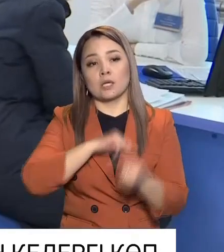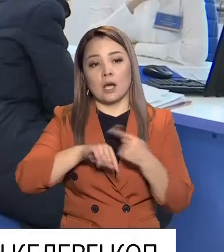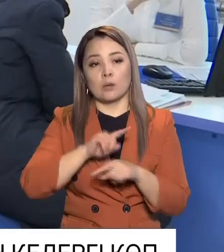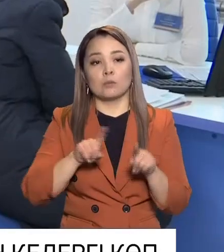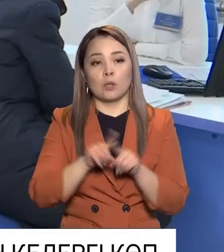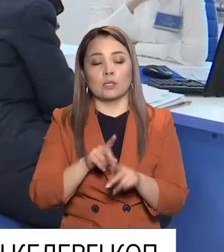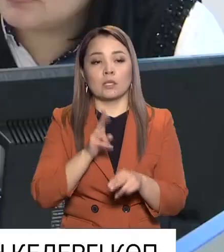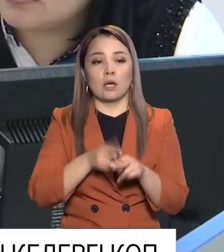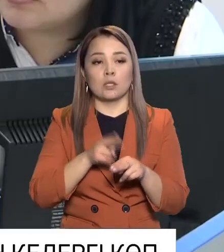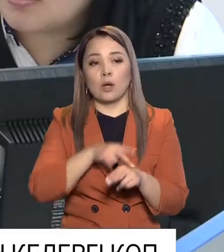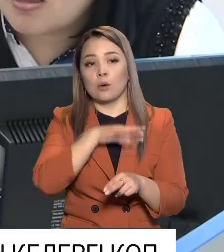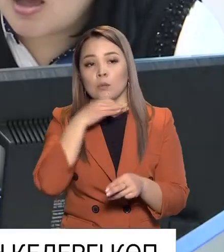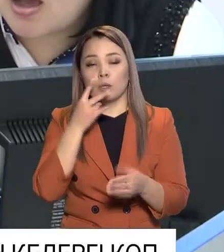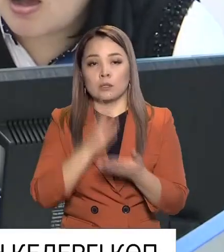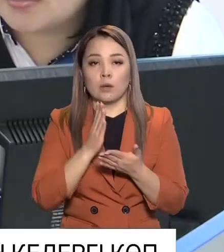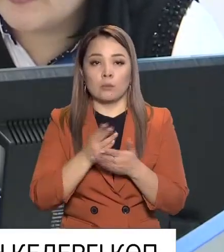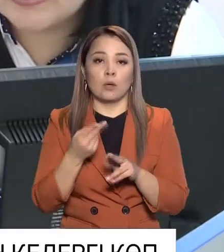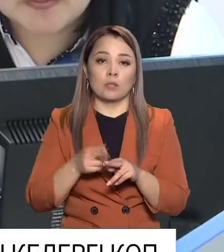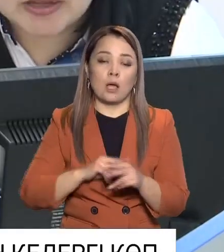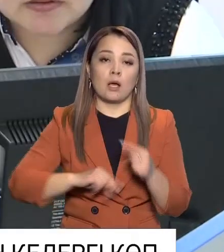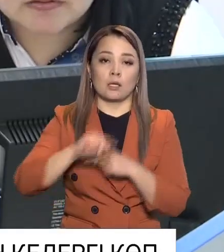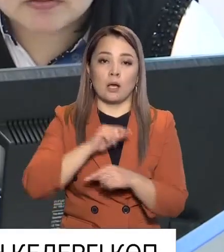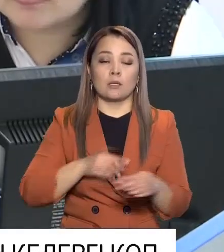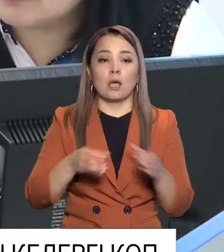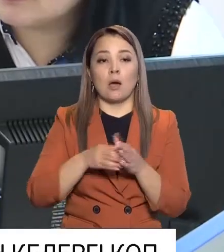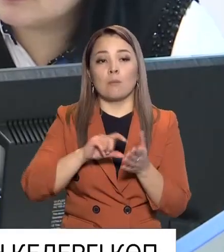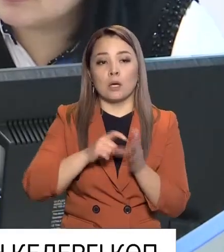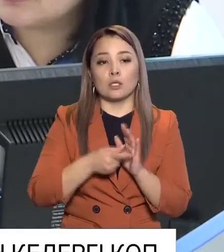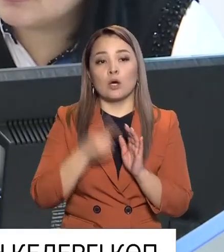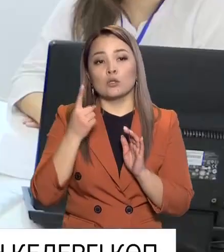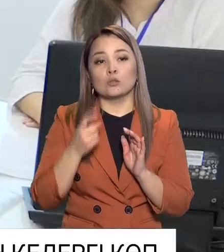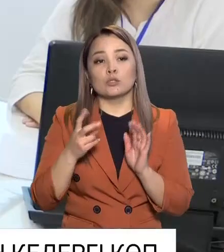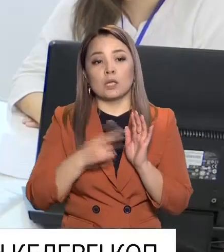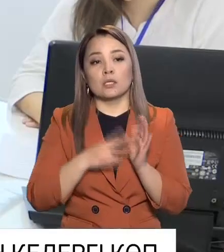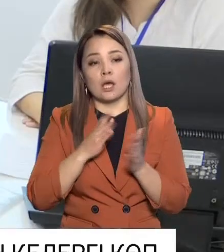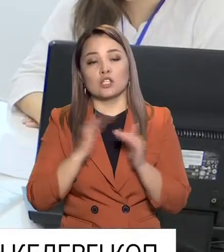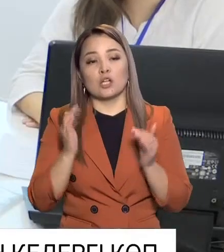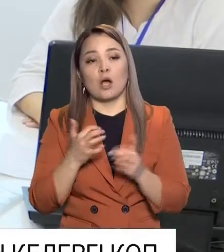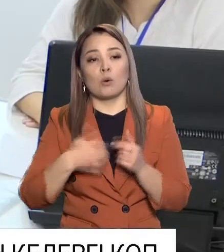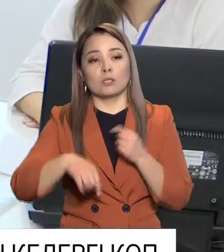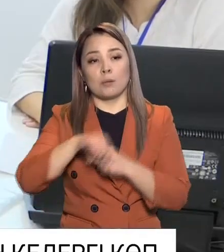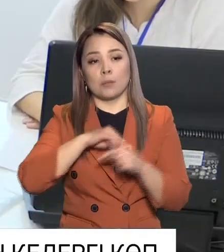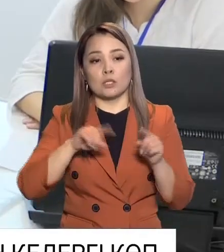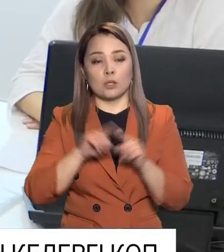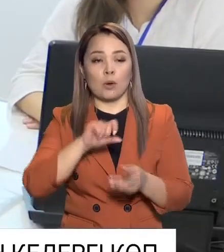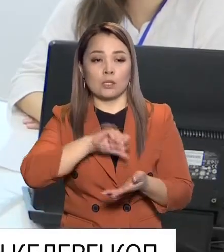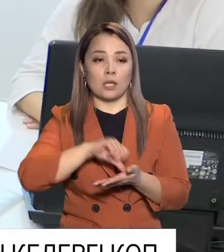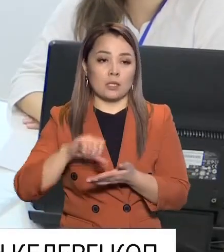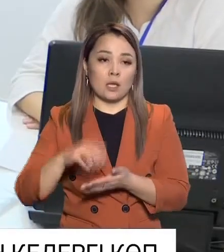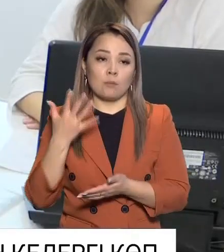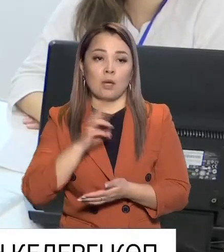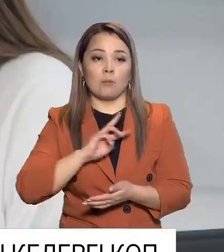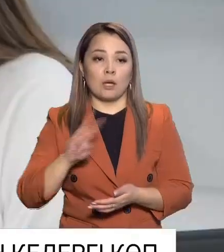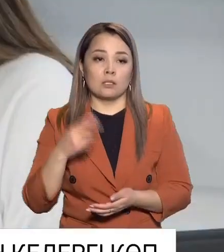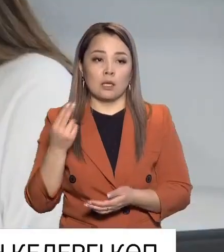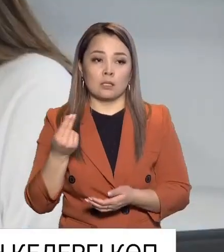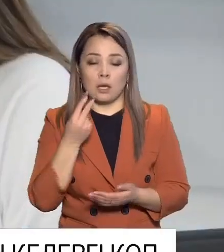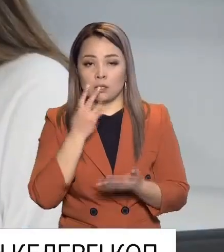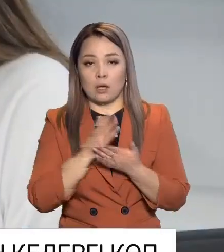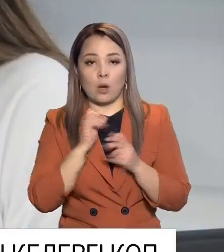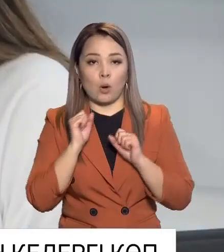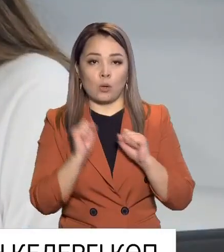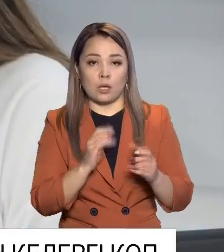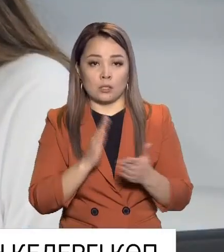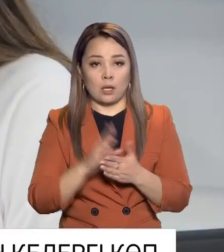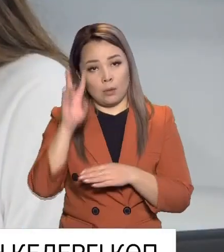келтірілген кедергі тым көп. Былтырдың өзінде кәсіпкерлер палатасы 107 арыз бойынша шағын және орта бизнес өкілдеріне тиесілі 5 миллиард теңгенің мүлкін қорғап